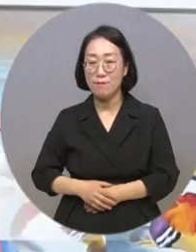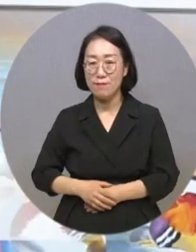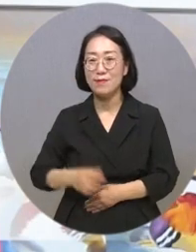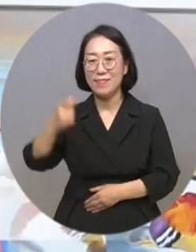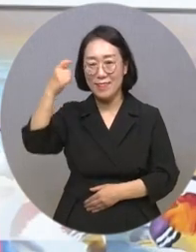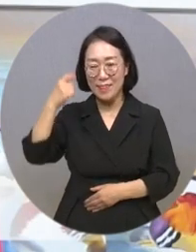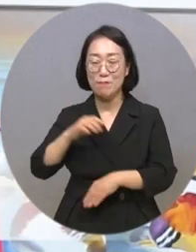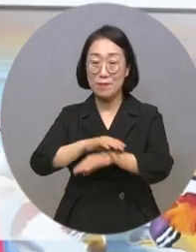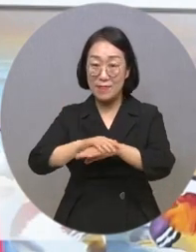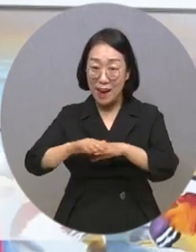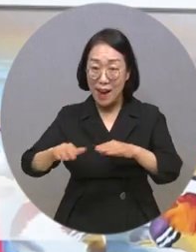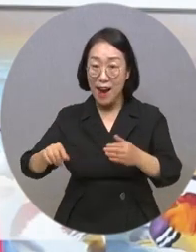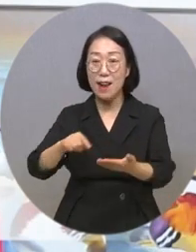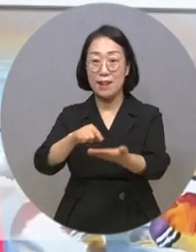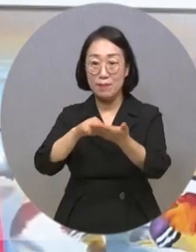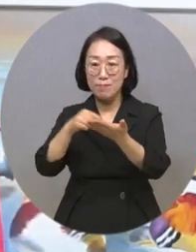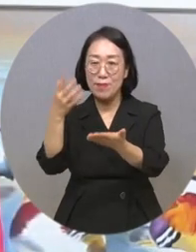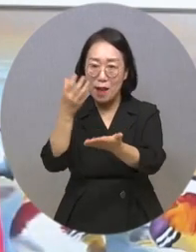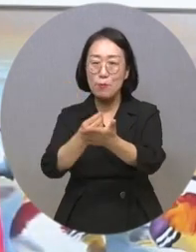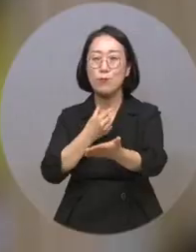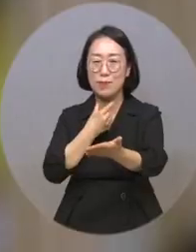수 있는 그런 작품을 하고 싶어요.